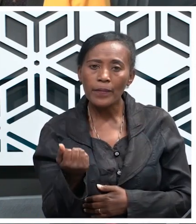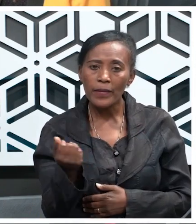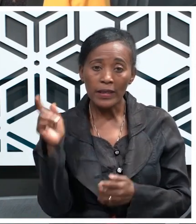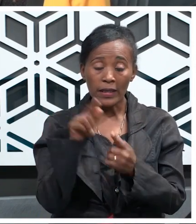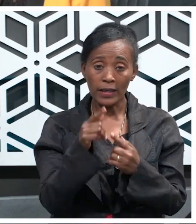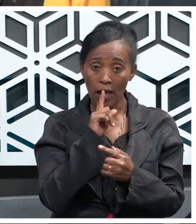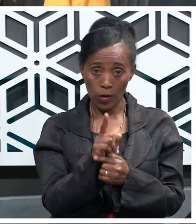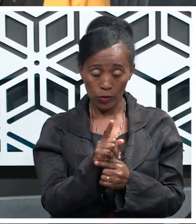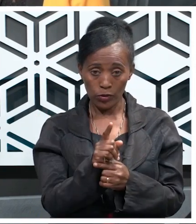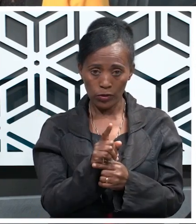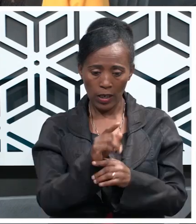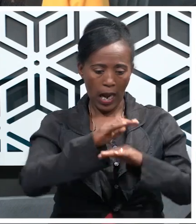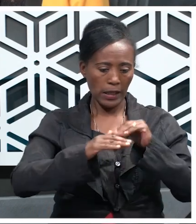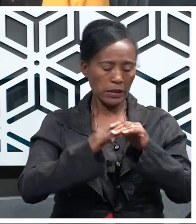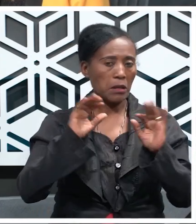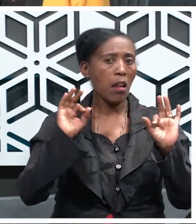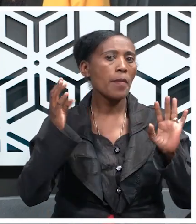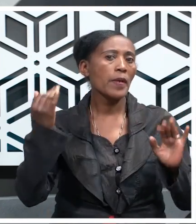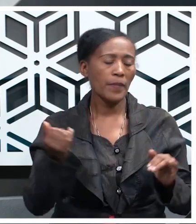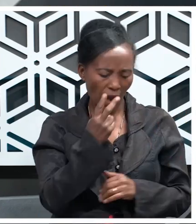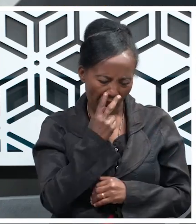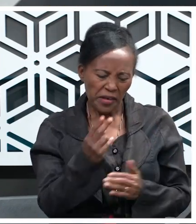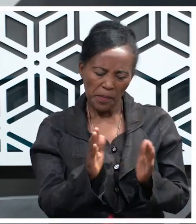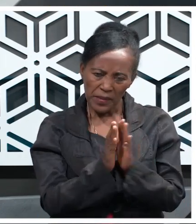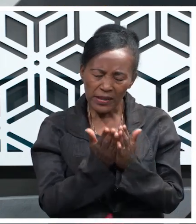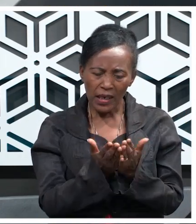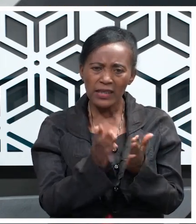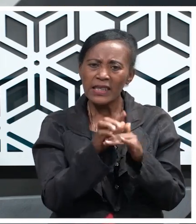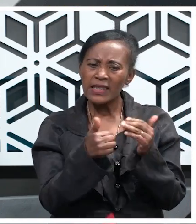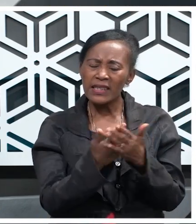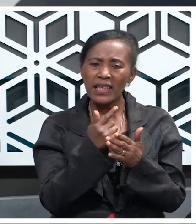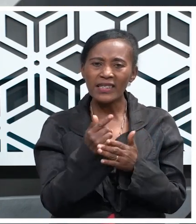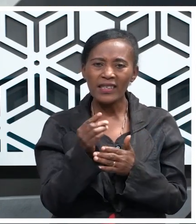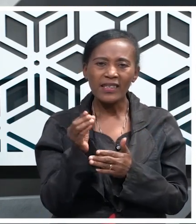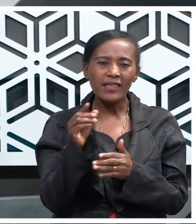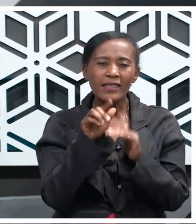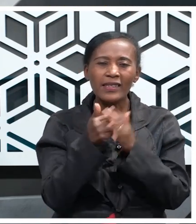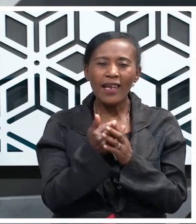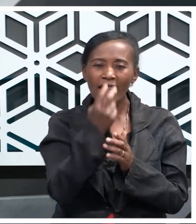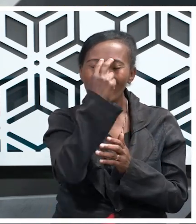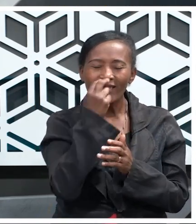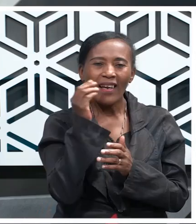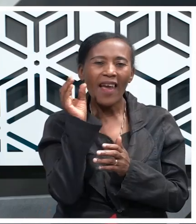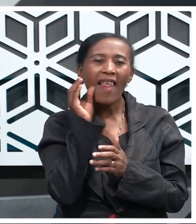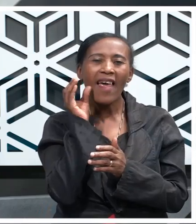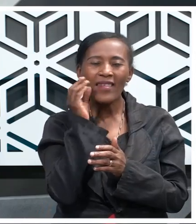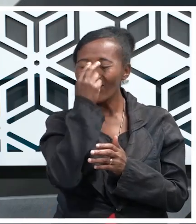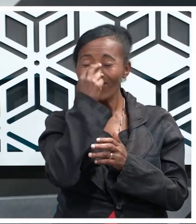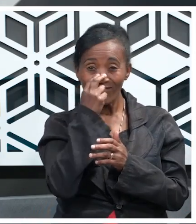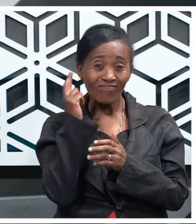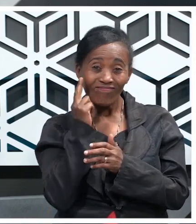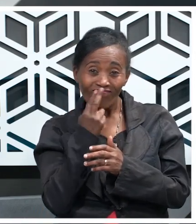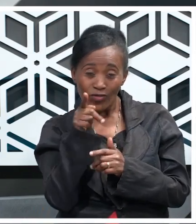አይ ነበር እንዳሁኑ ያው ኢንተርኔት ምናምን አክሰስ አልነበረምና አይ ነበር። እና ደግሞ እናቴ ስለ ሄለን ከረንት ነግራኝ